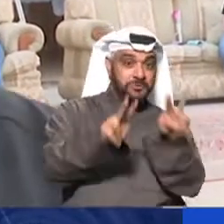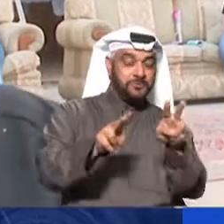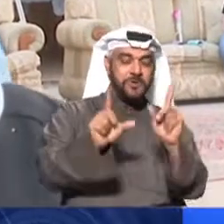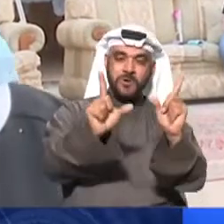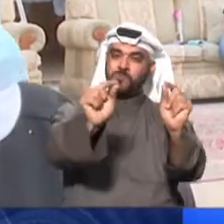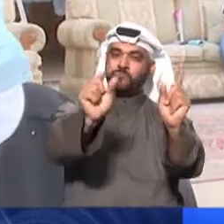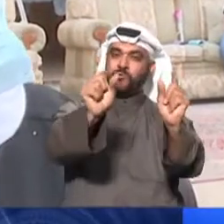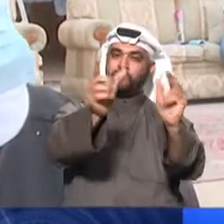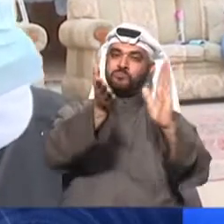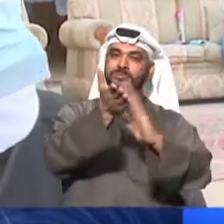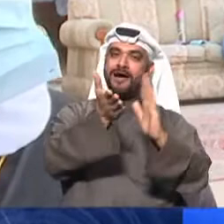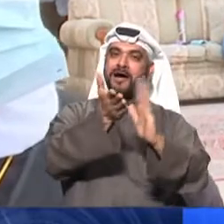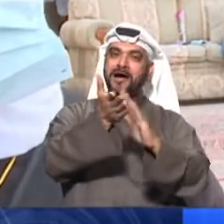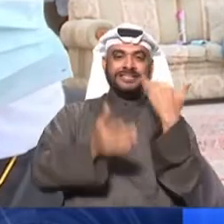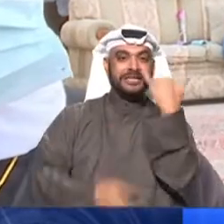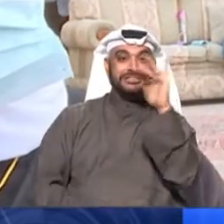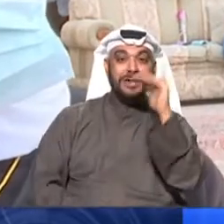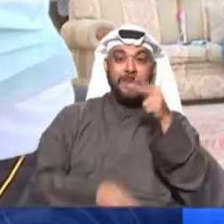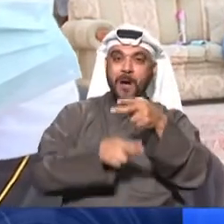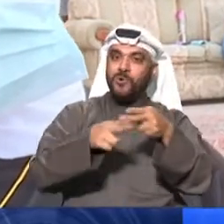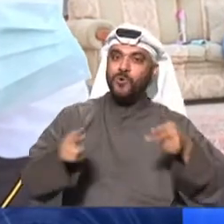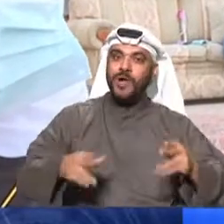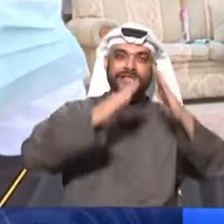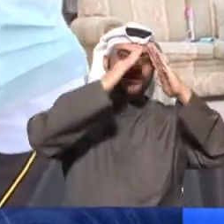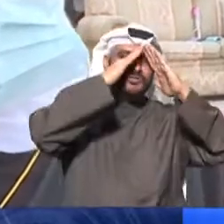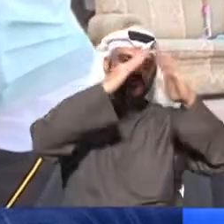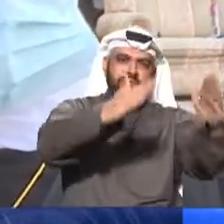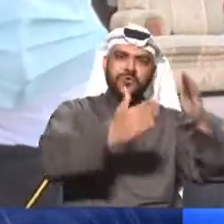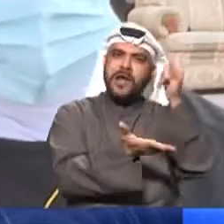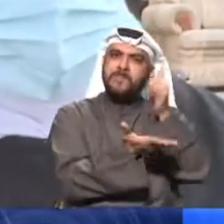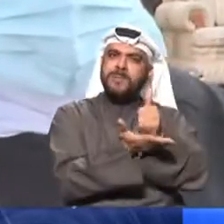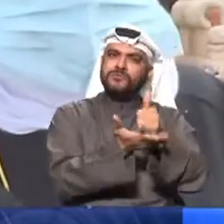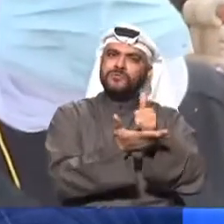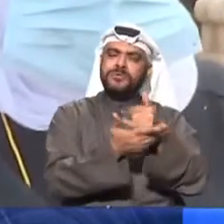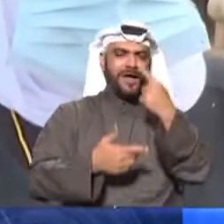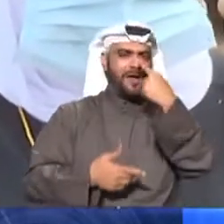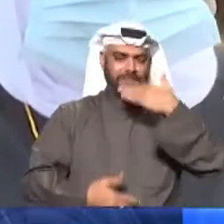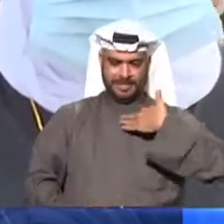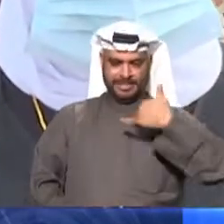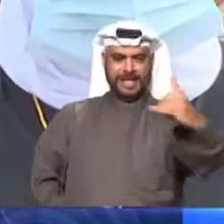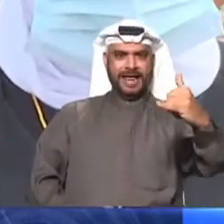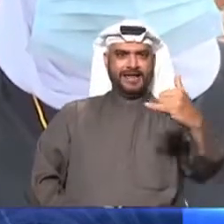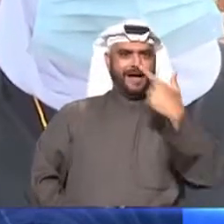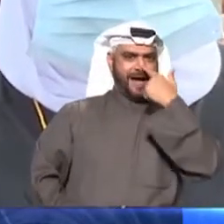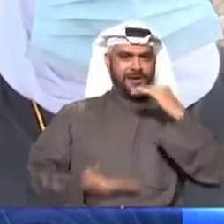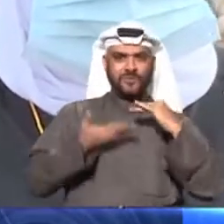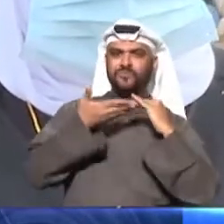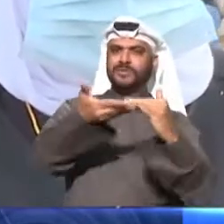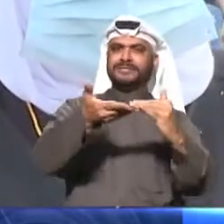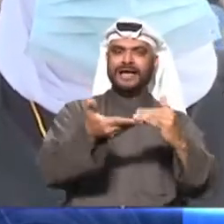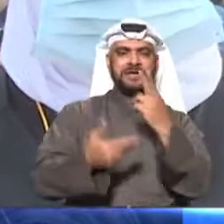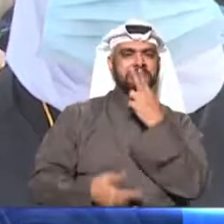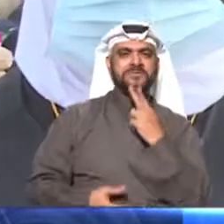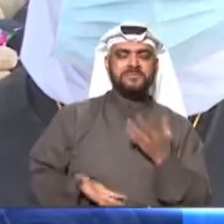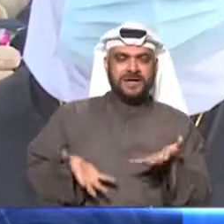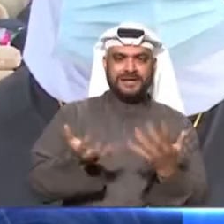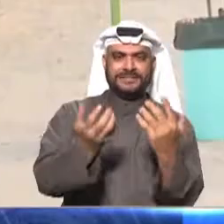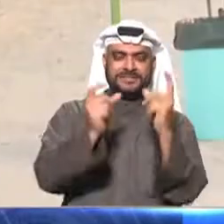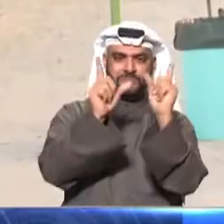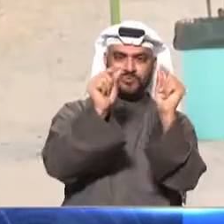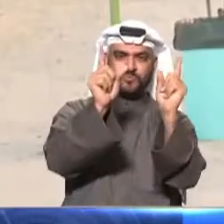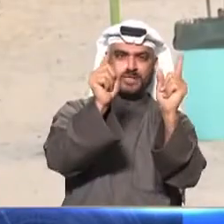رائعا على أيدي الشباب الكويتي، وأشكر المسؤولين لإتاحة الفرصة لي لشرف المشاركة بهذه الحملة